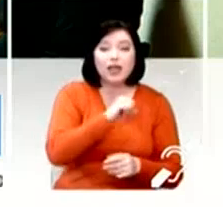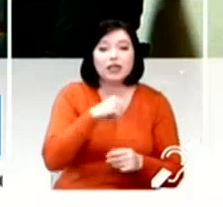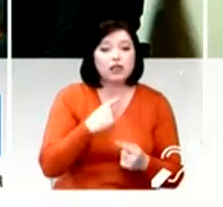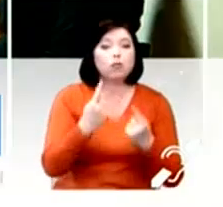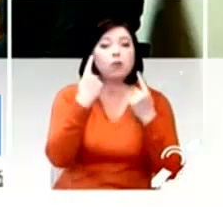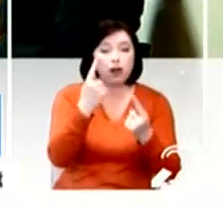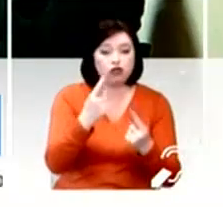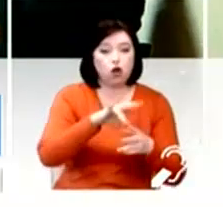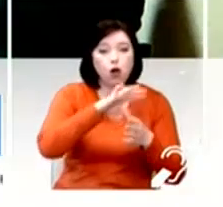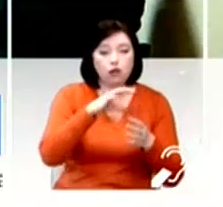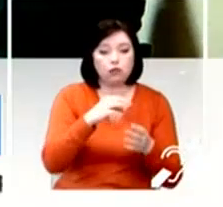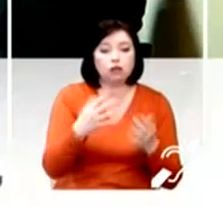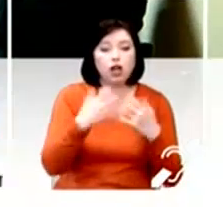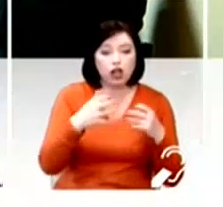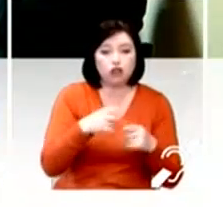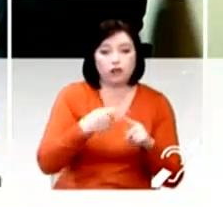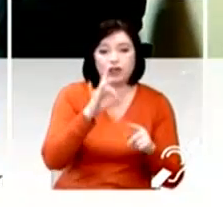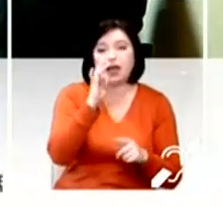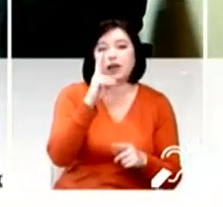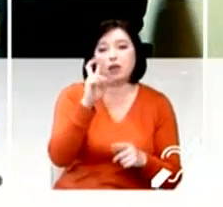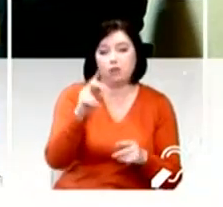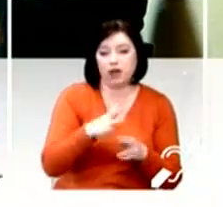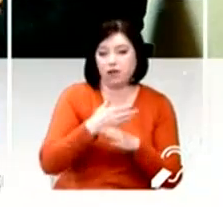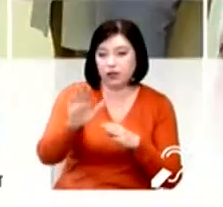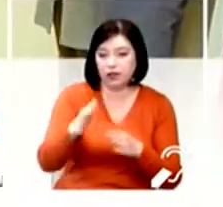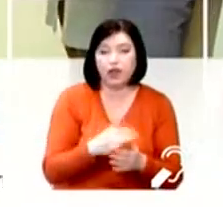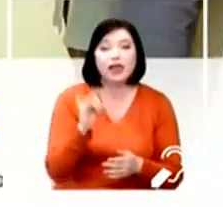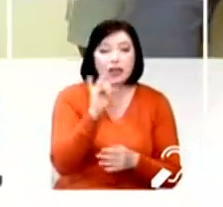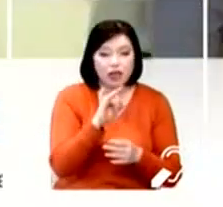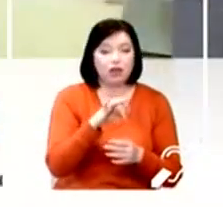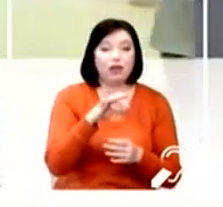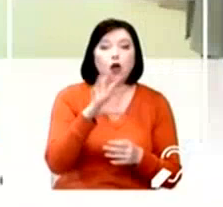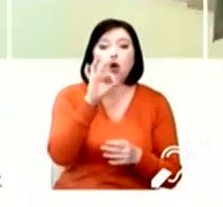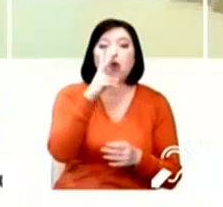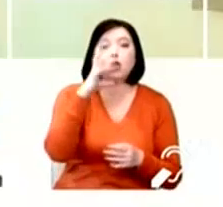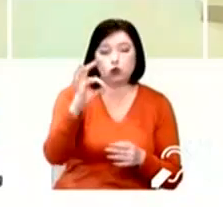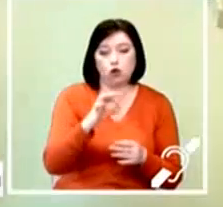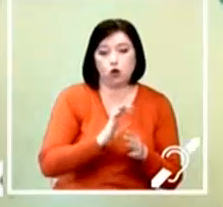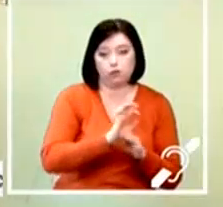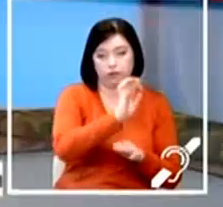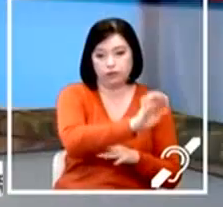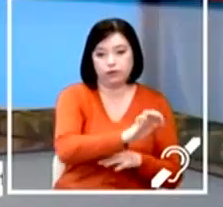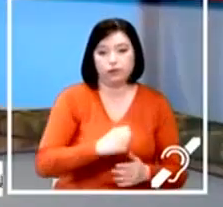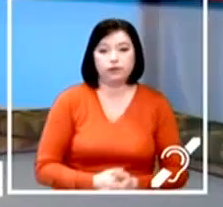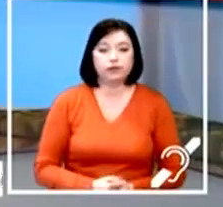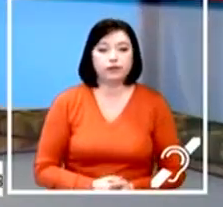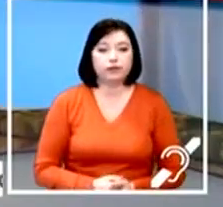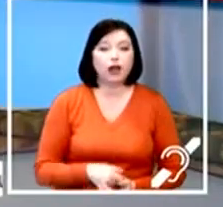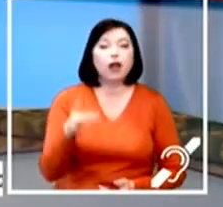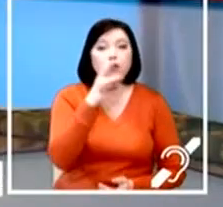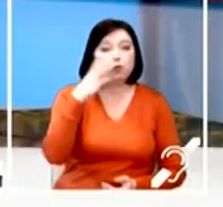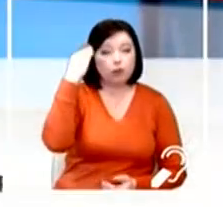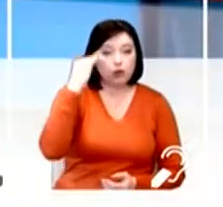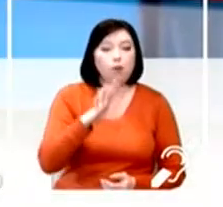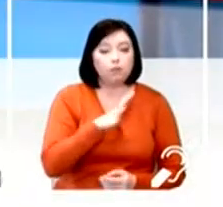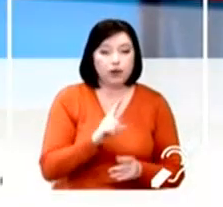de sânge ajunge la Spitalul Clinic Republican Timofei Moșneaga și la Institutul Oncologic din Chișinău. În Republica